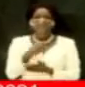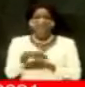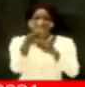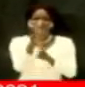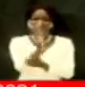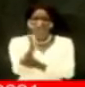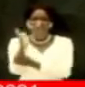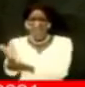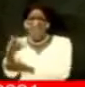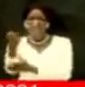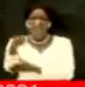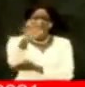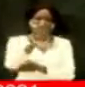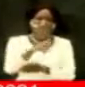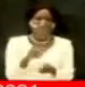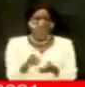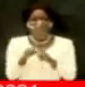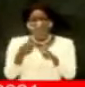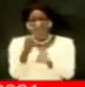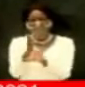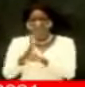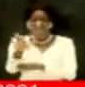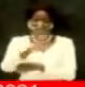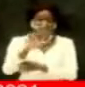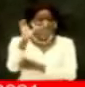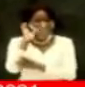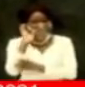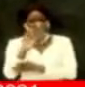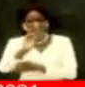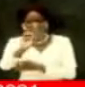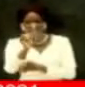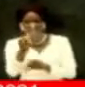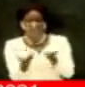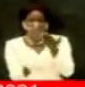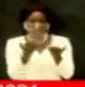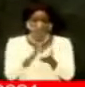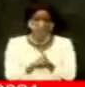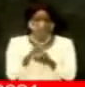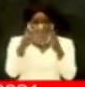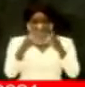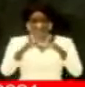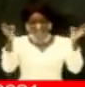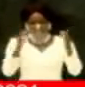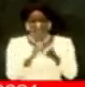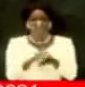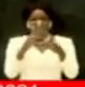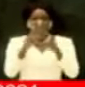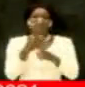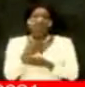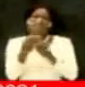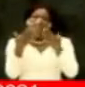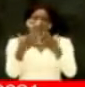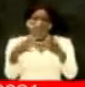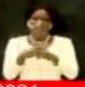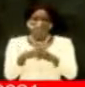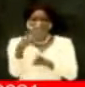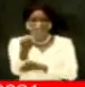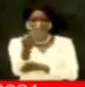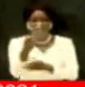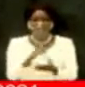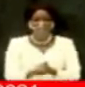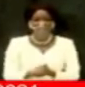Malawi Kumose kumene akutimvera Kumasu ndi atokoze a Malawi Amene